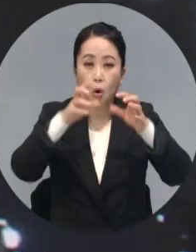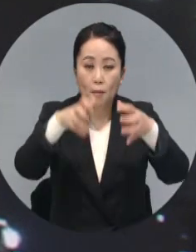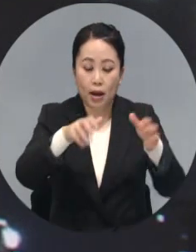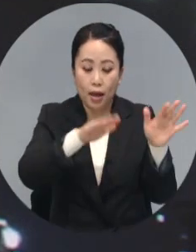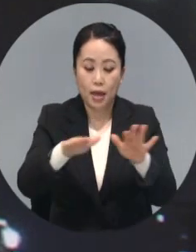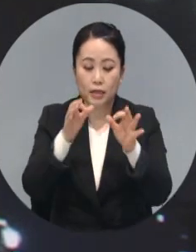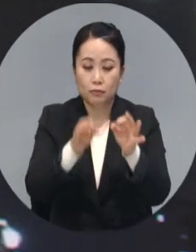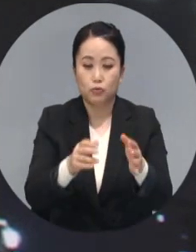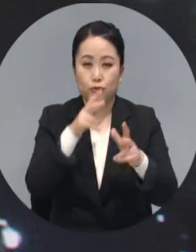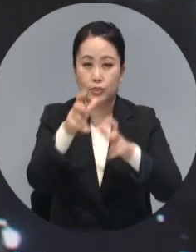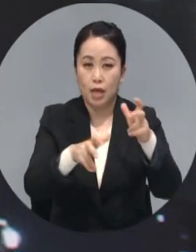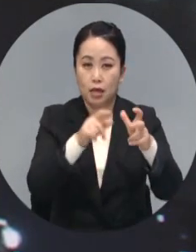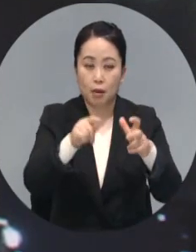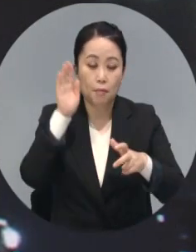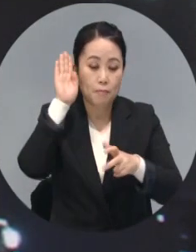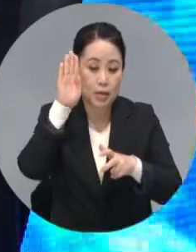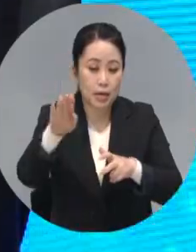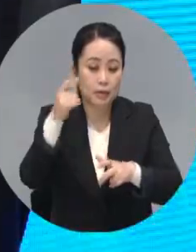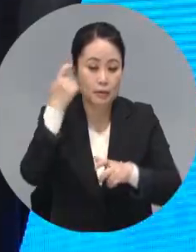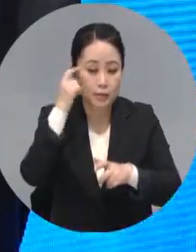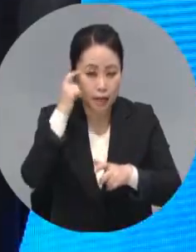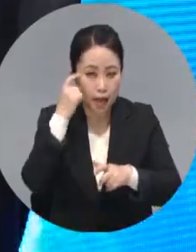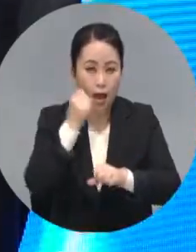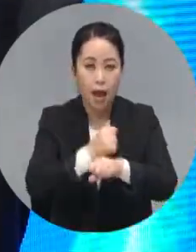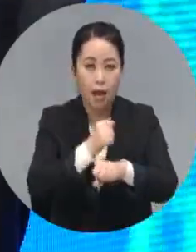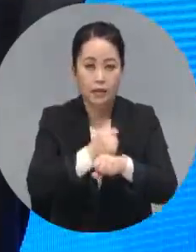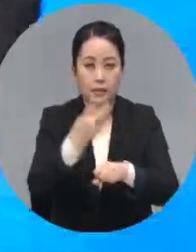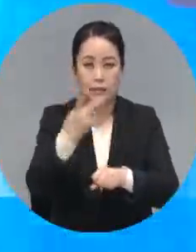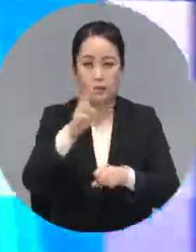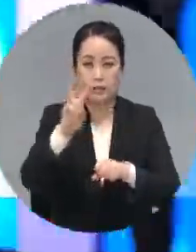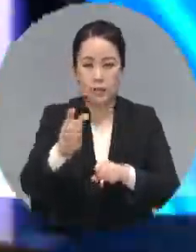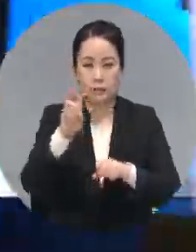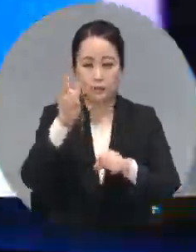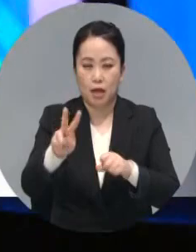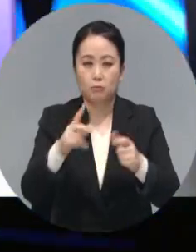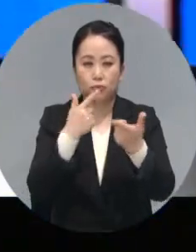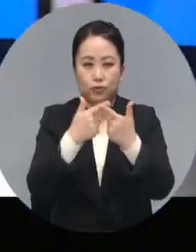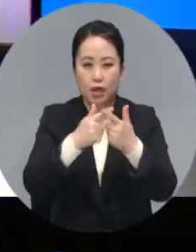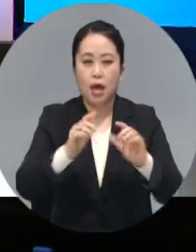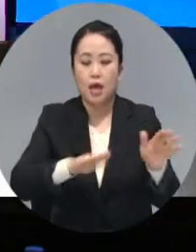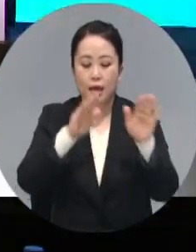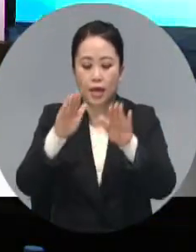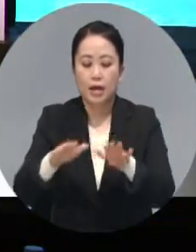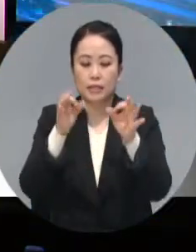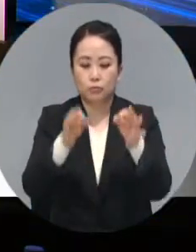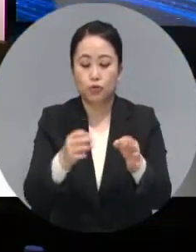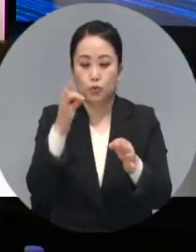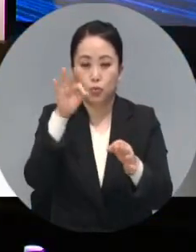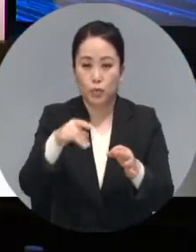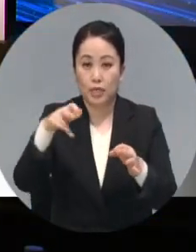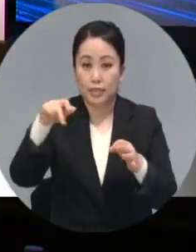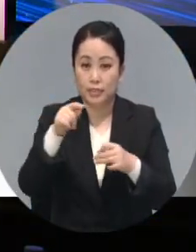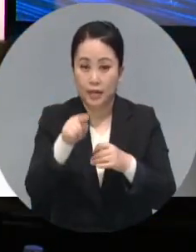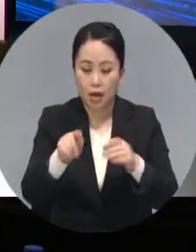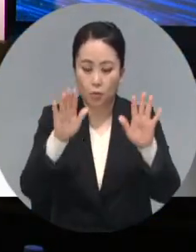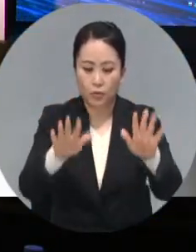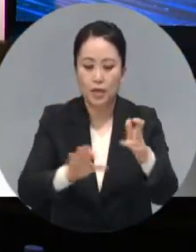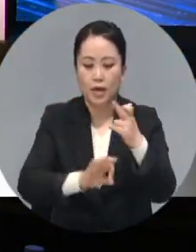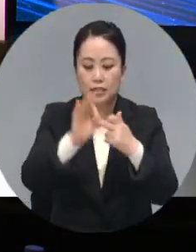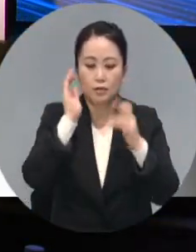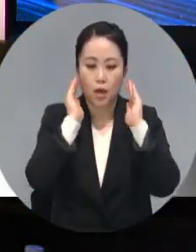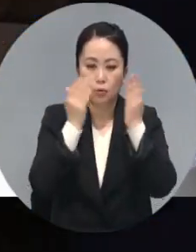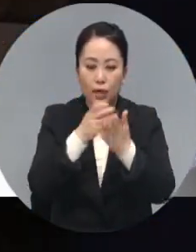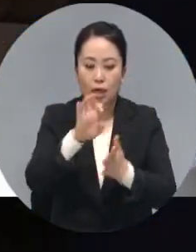글로벌 해양 금융 산업의 미래를 전망하는 2023 부산 해양 금융 위크가 오늘 오전 해운대 파라다이스